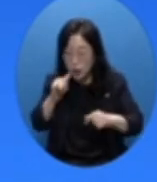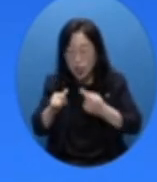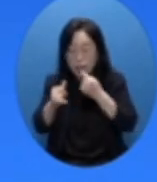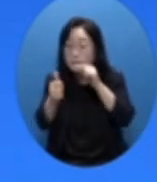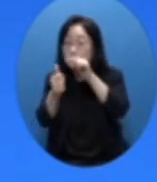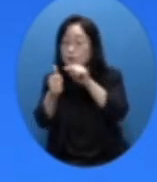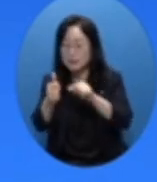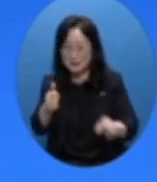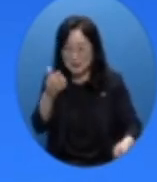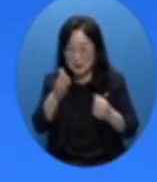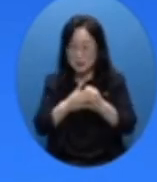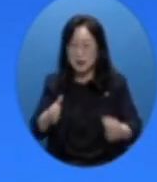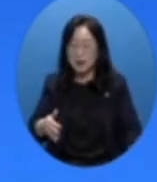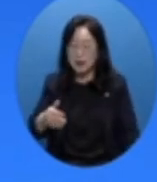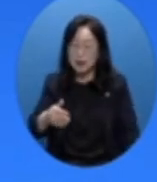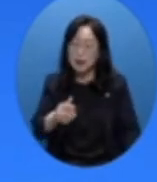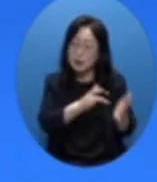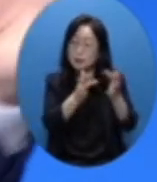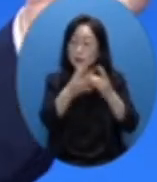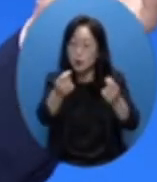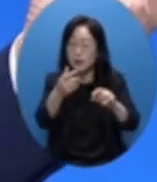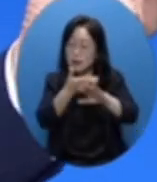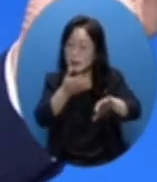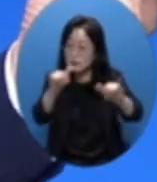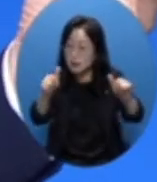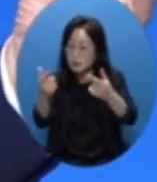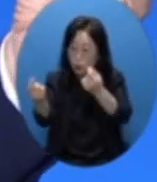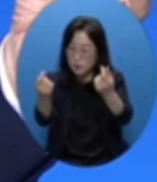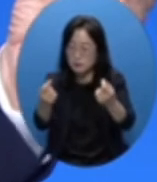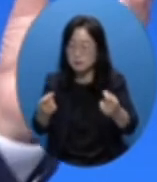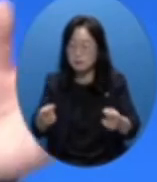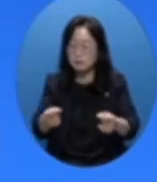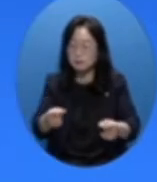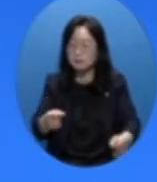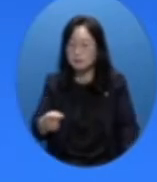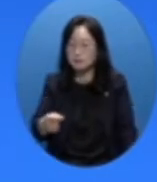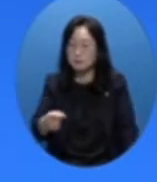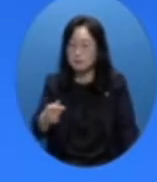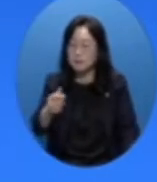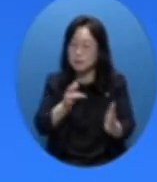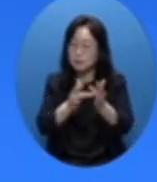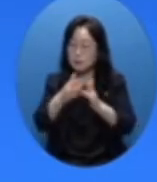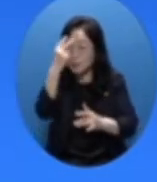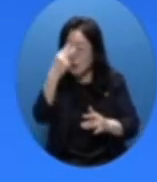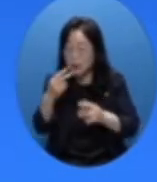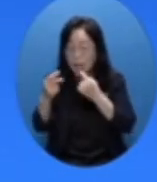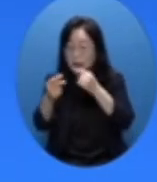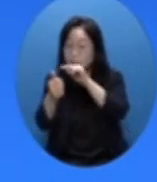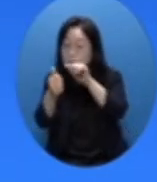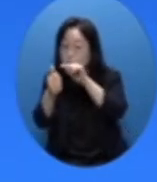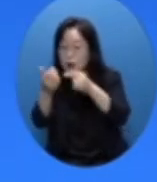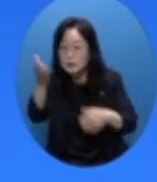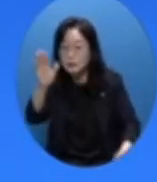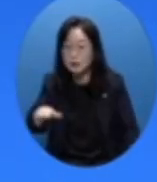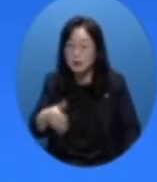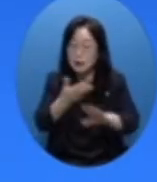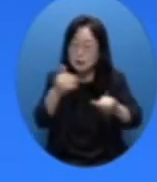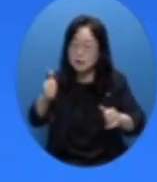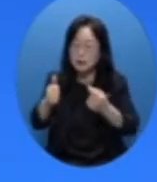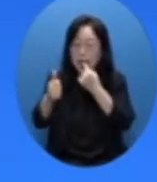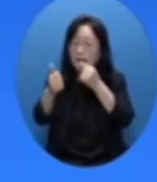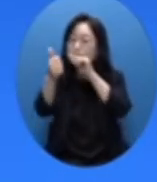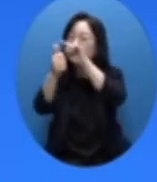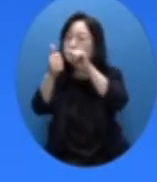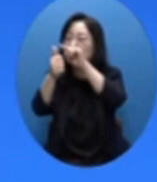예수님이 눈에 침을 발라서 자리 산 것이 아닙니다 그런데 놀라운 것은 다른 사람 들어 아무리 눈에 철 발라도